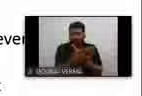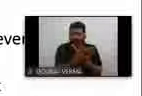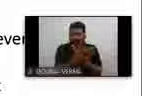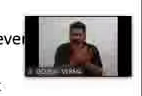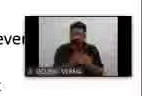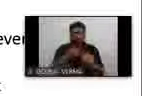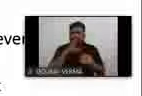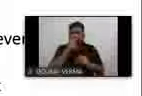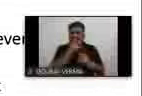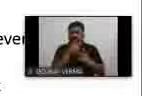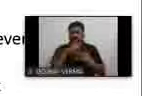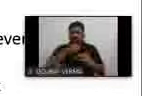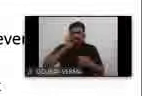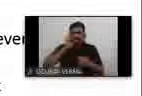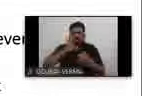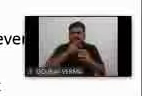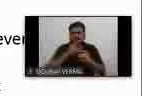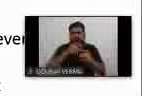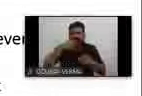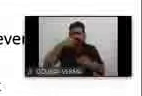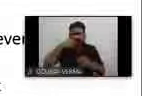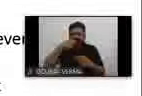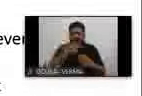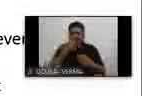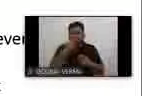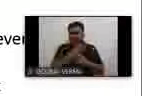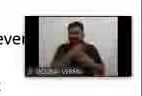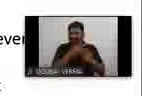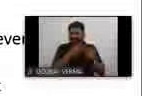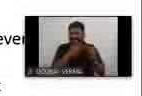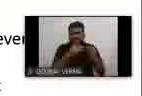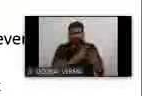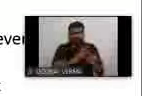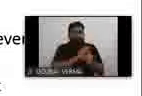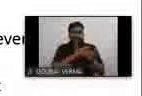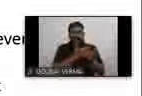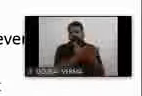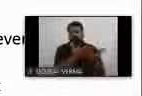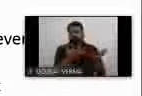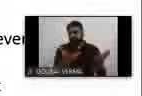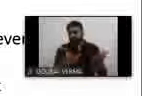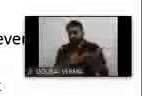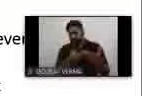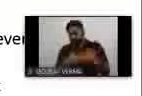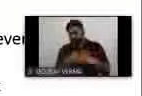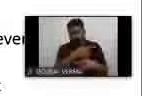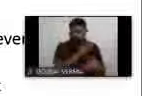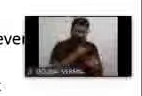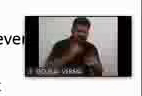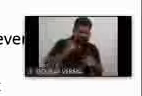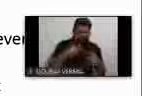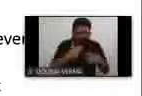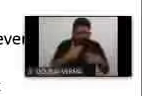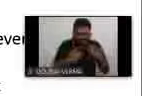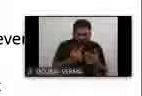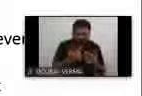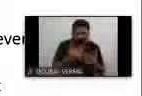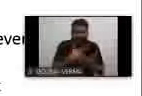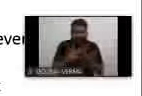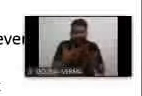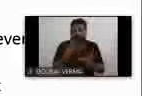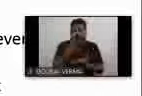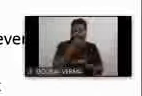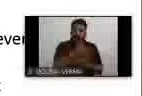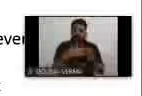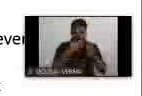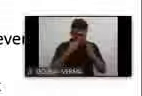कप, स्पून, फेवरेट टॉय ऑफ द चाइल्ड. हर जो बच्चे को फेमिलियर है, रोज यूज करता है, रूटीन में यूज करता है, अपने घर